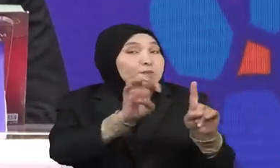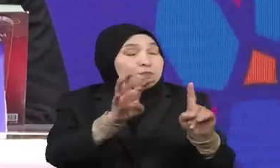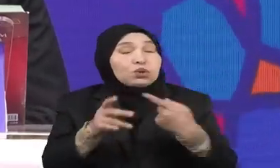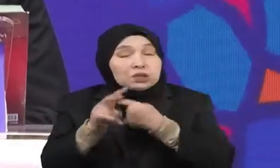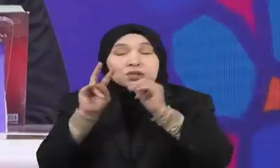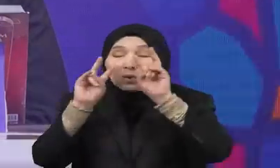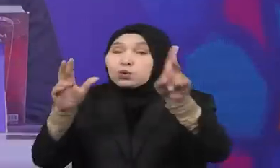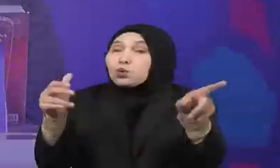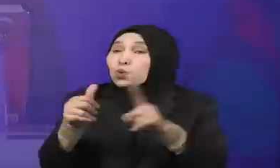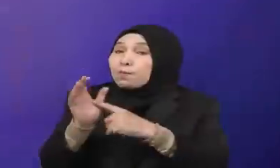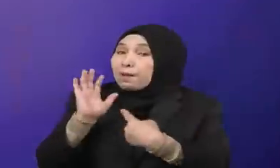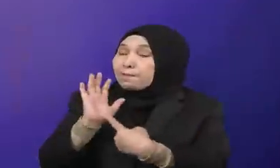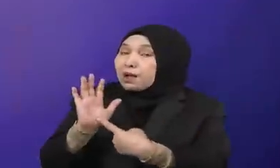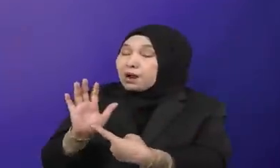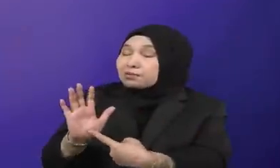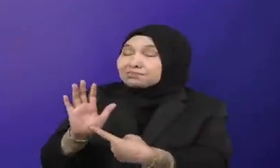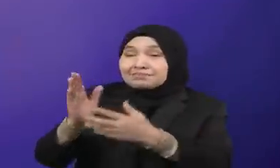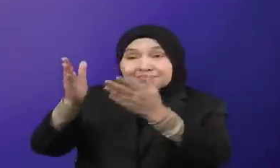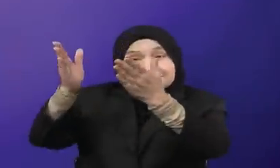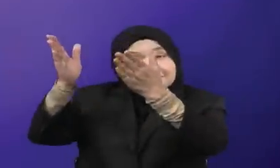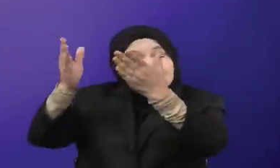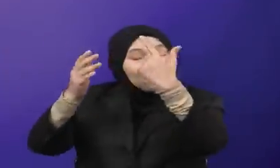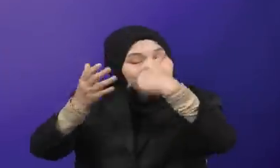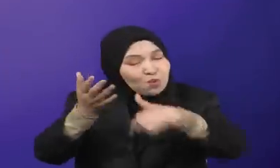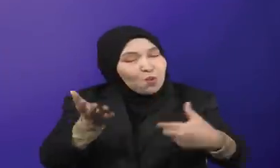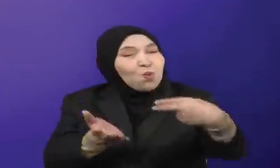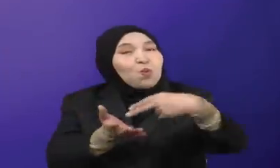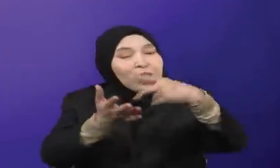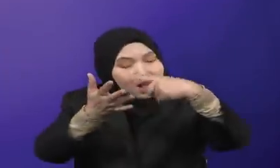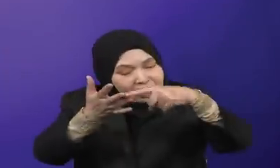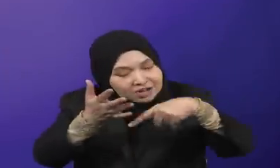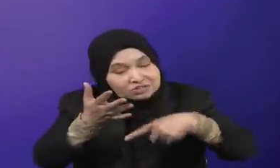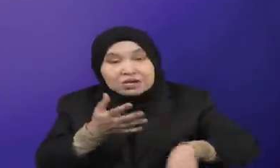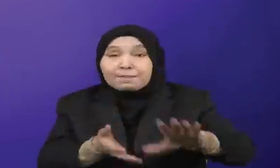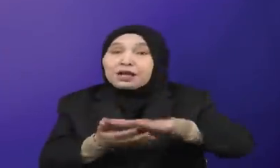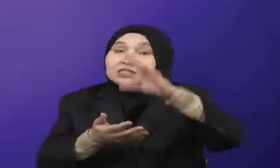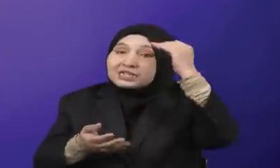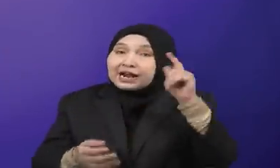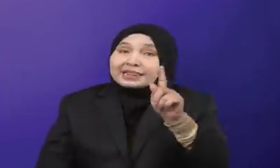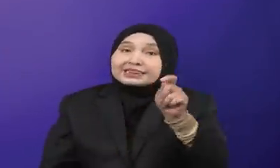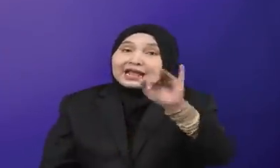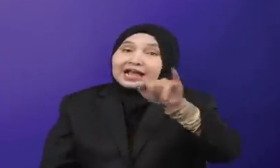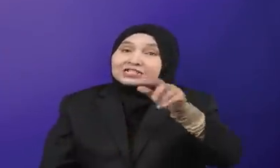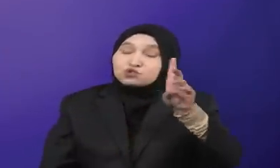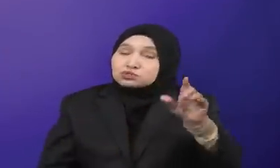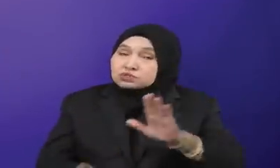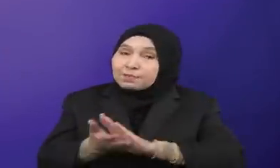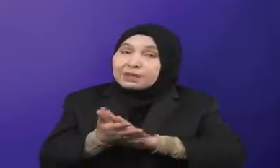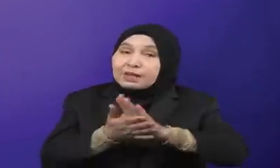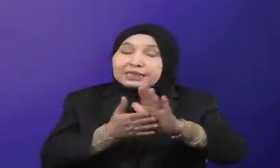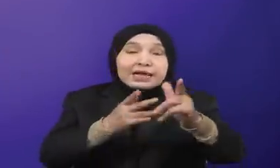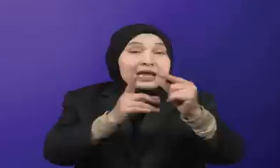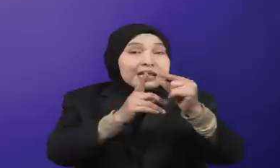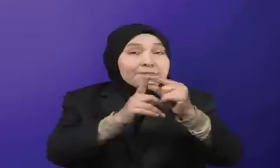dahulu paparan di screen kita untuk ulang kaji pengajian tajwid itu memperkemaskan sebutan